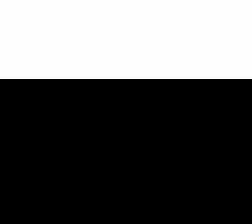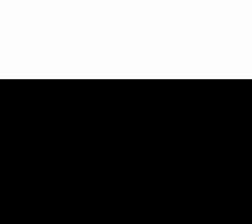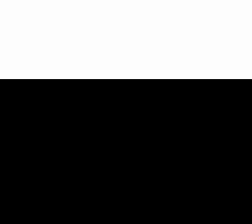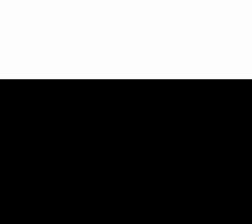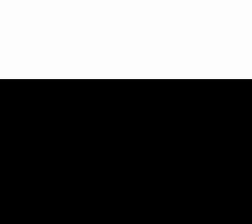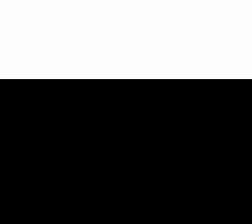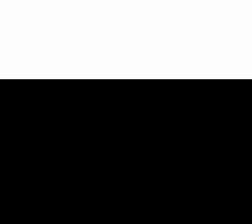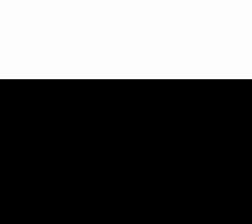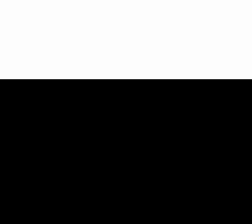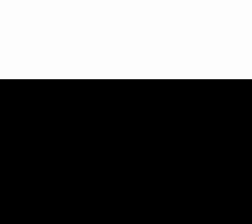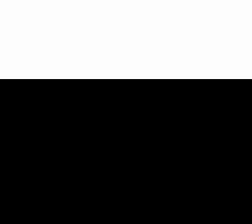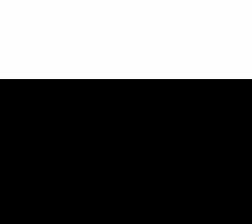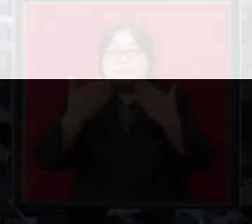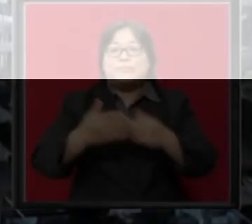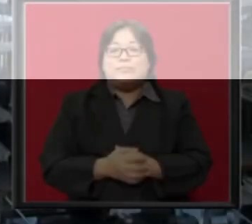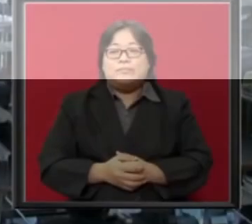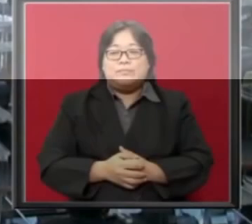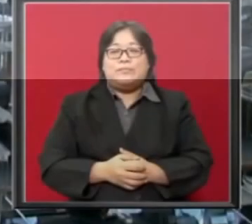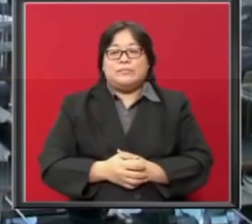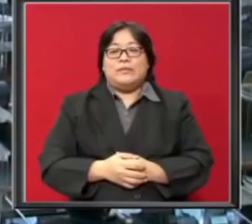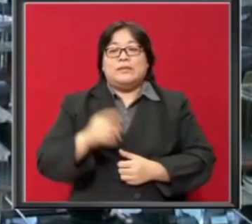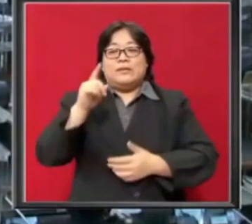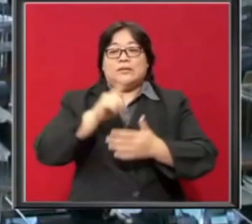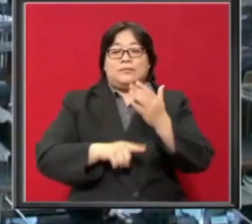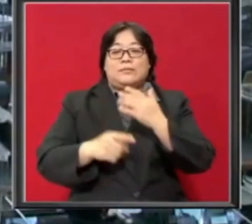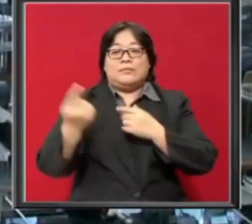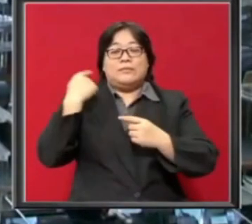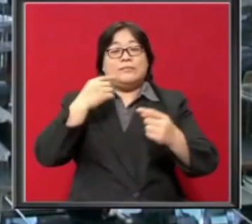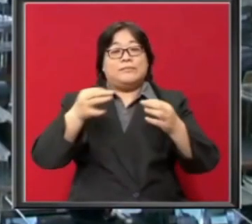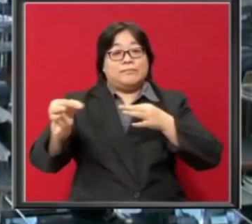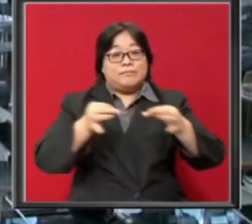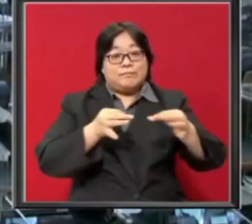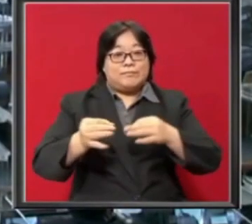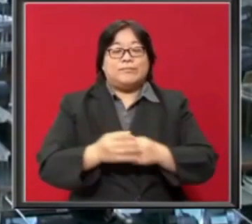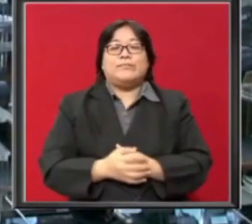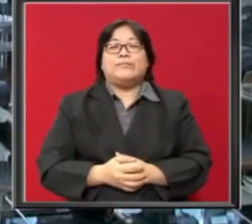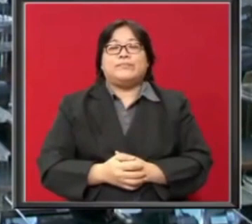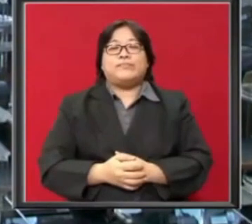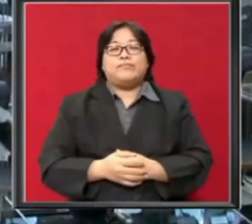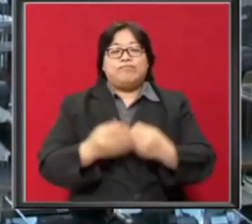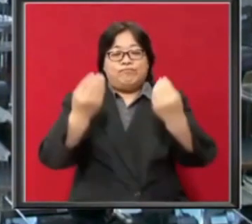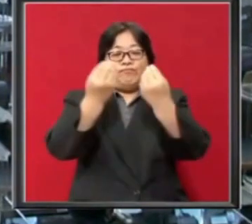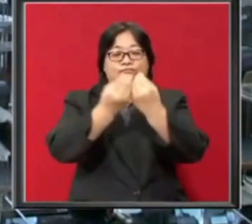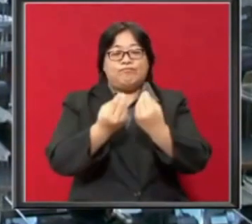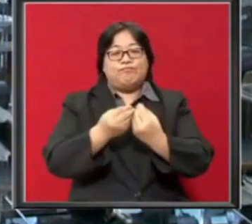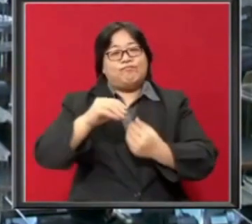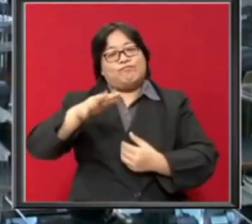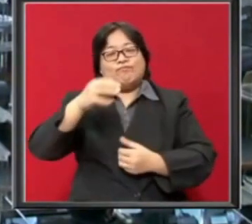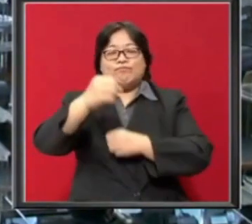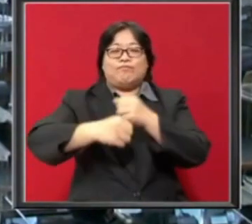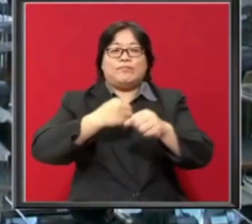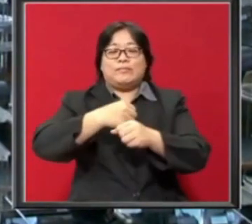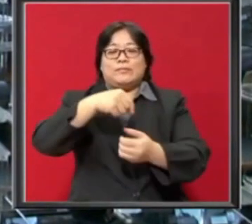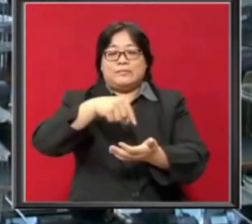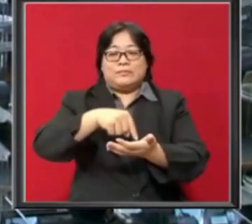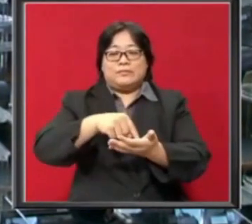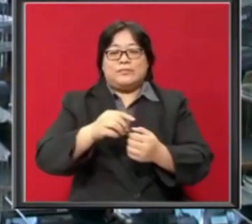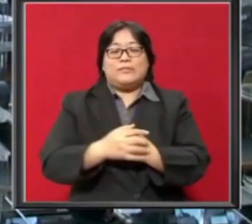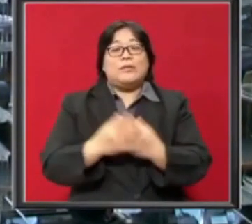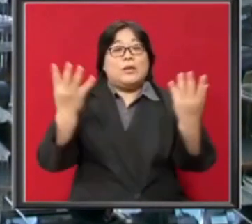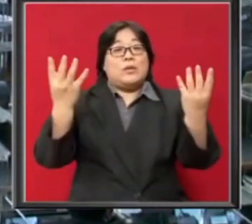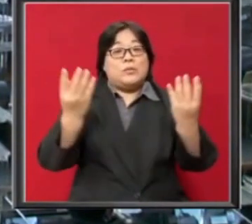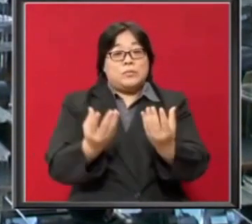Hai Sulaiman yang disebut tadi bahwa pura copot tumbuhan pada tahun ini ya elah